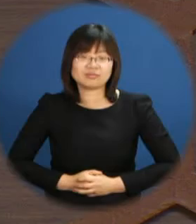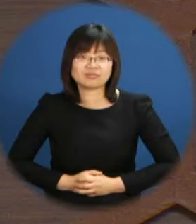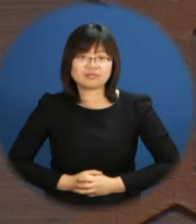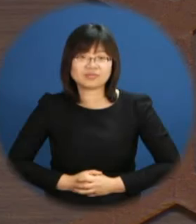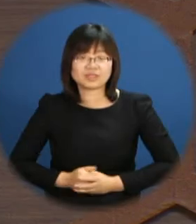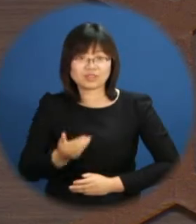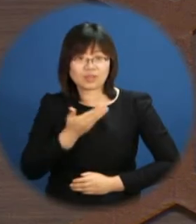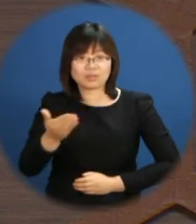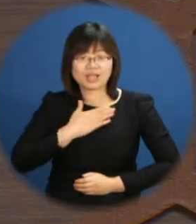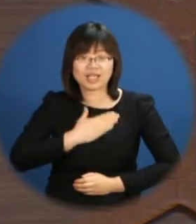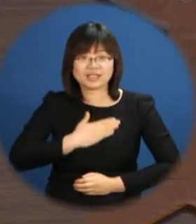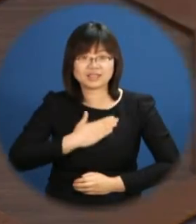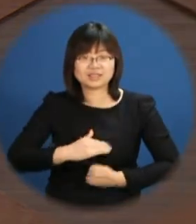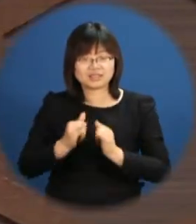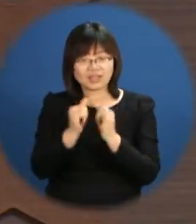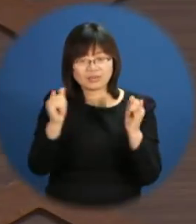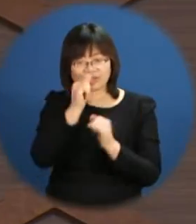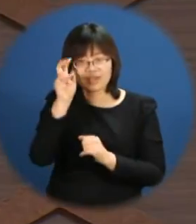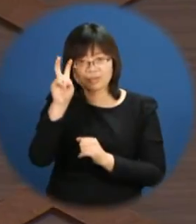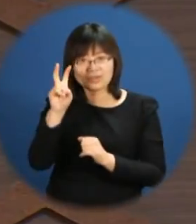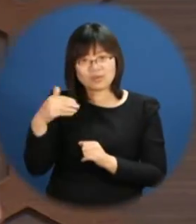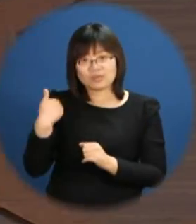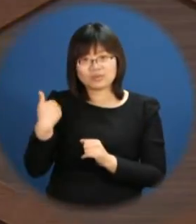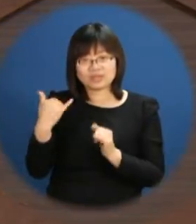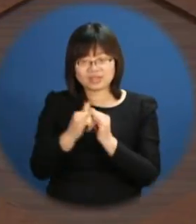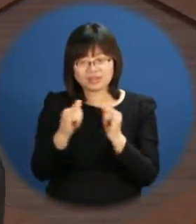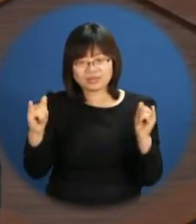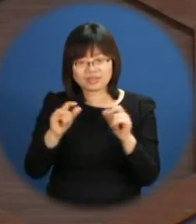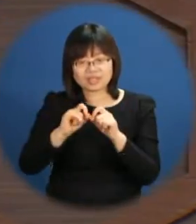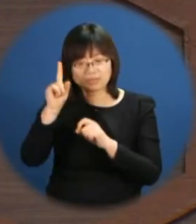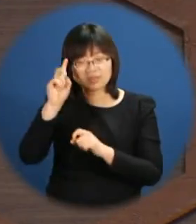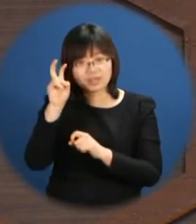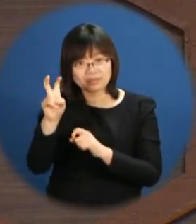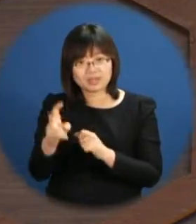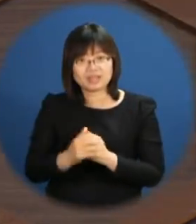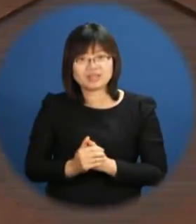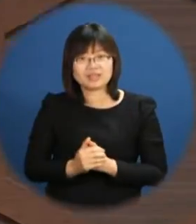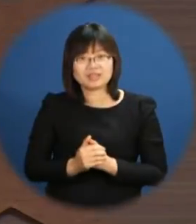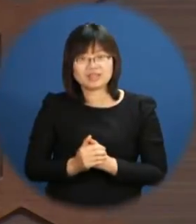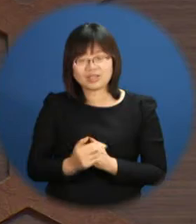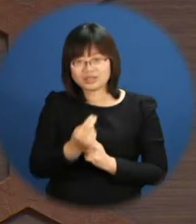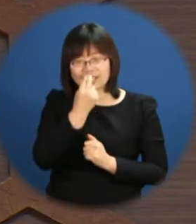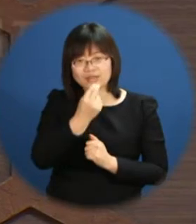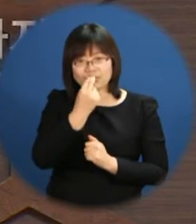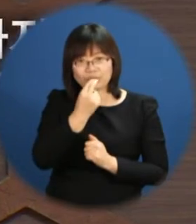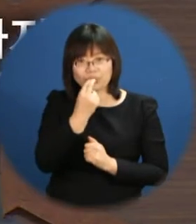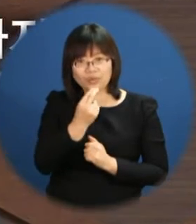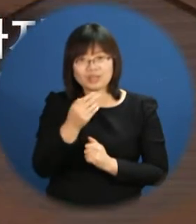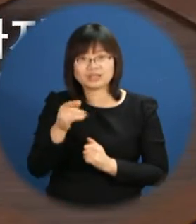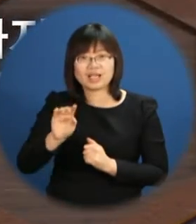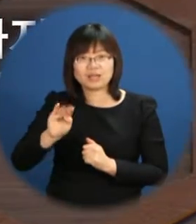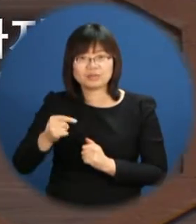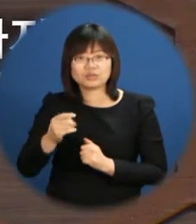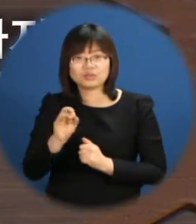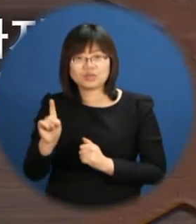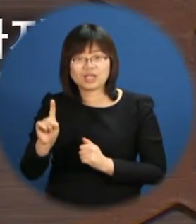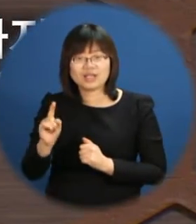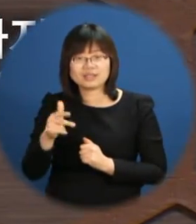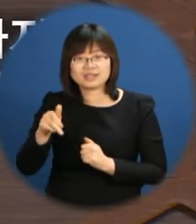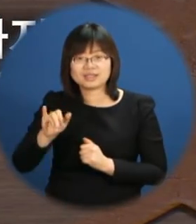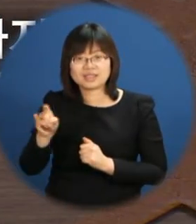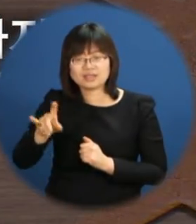이거 여러분 아시는 분도 있으시고 모르듯이 모르시는 분이 대부분일 겁니다 산소도 라바 지애가 처음 맡는 게